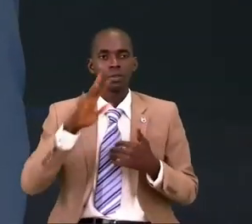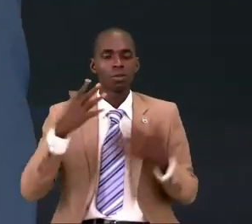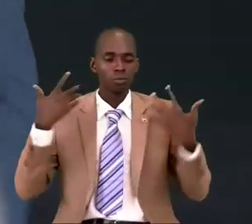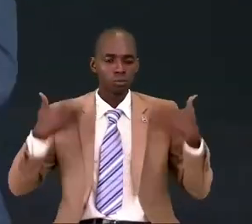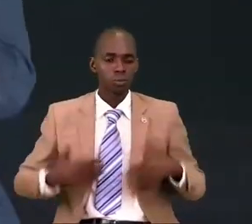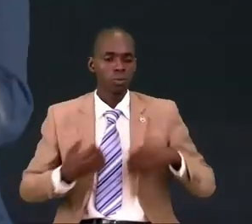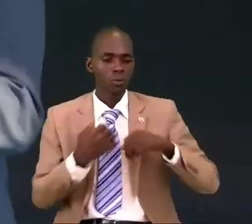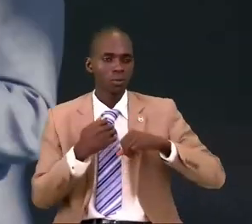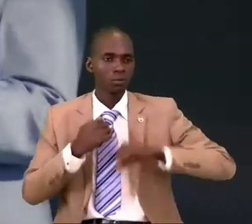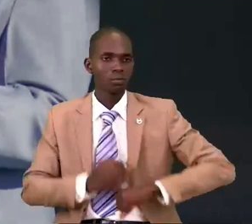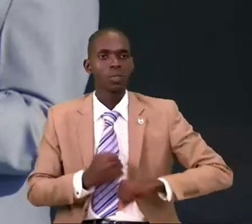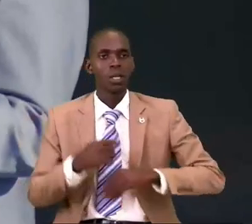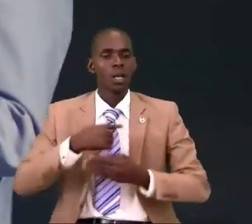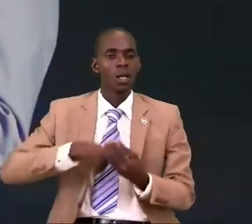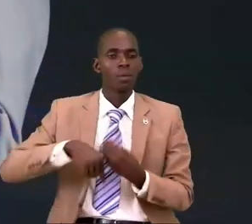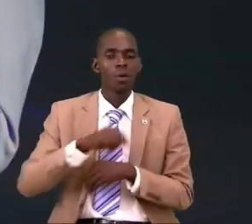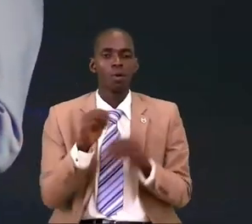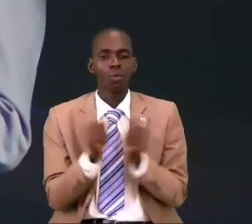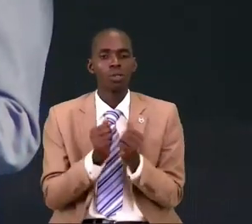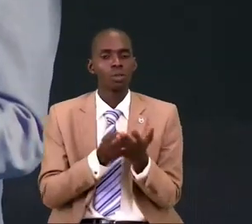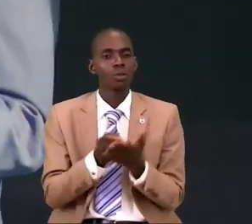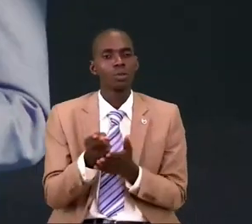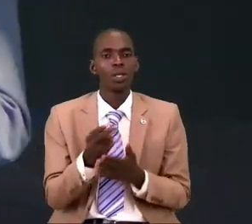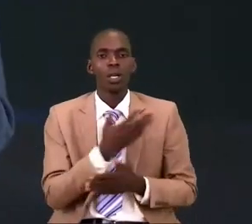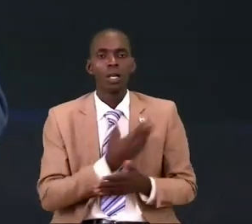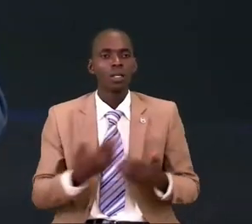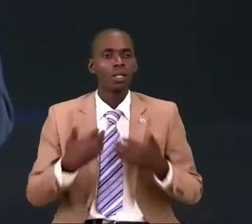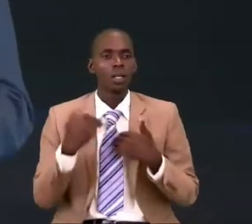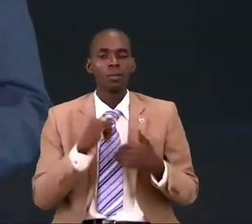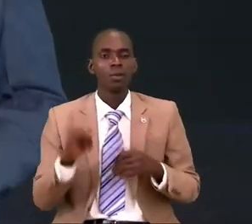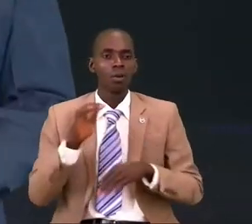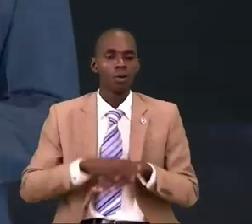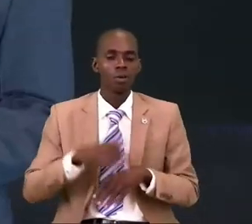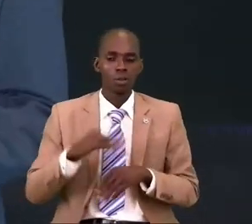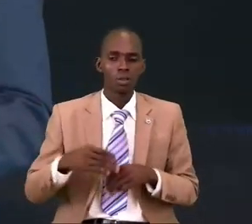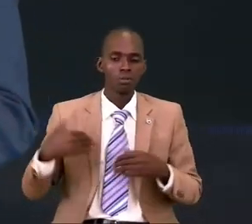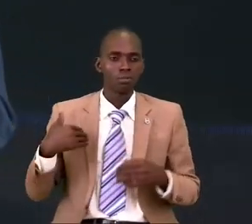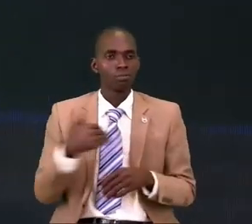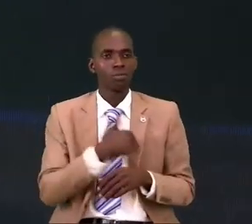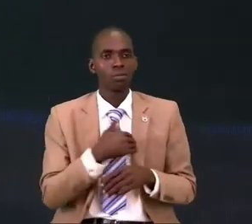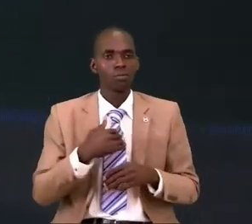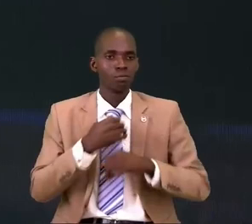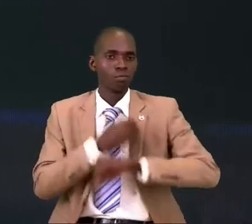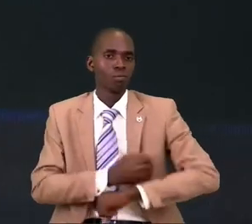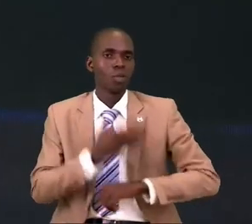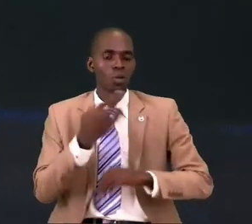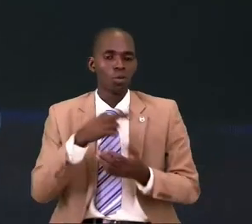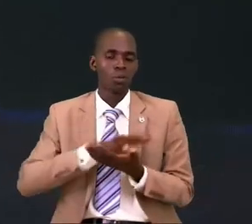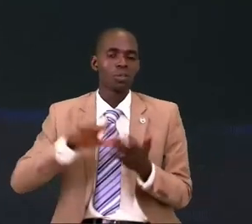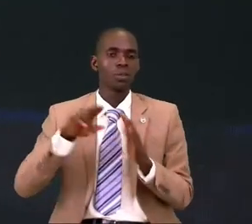Revêtez la cuirasse de la justice. Mettez, verset 15, mettez pour chaussure à vos